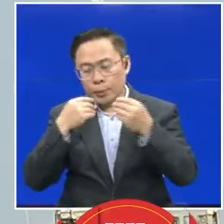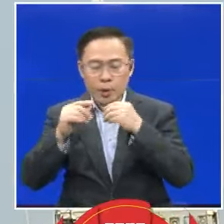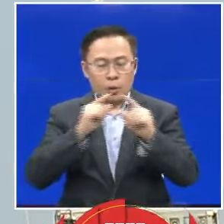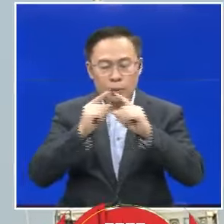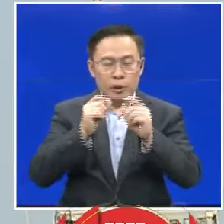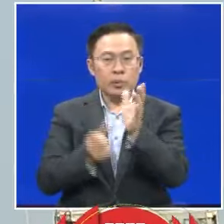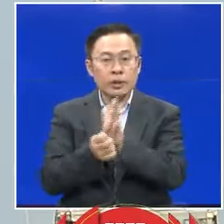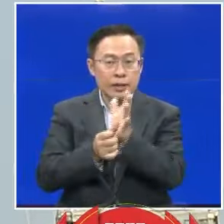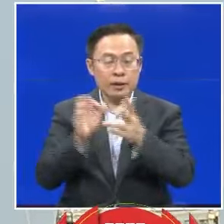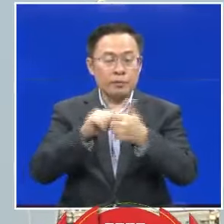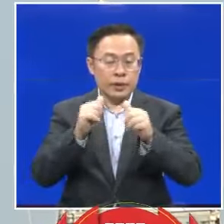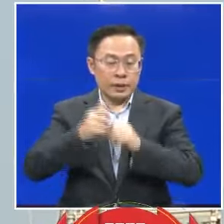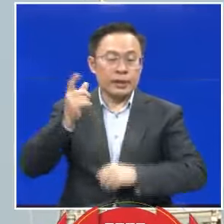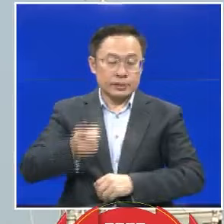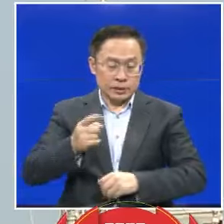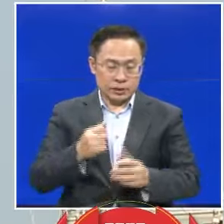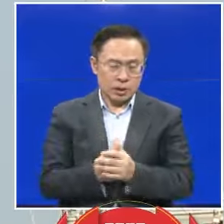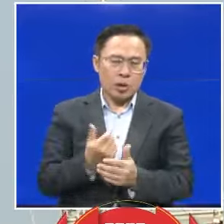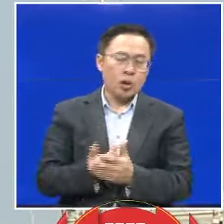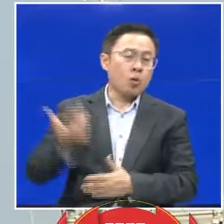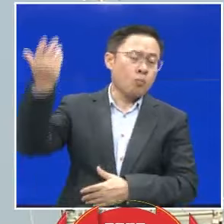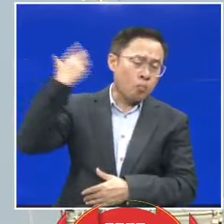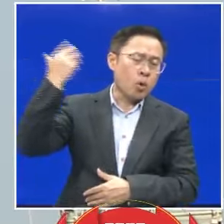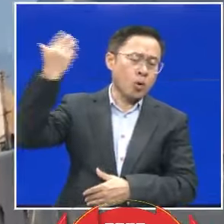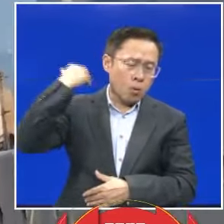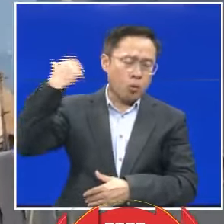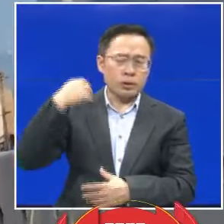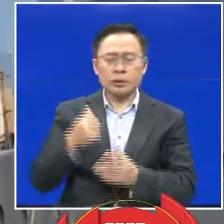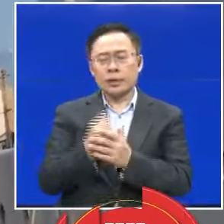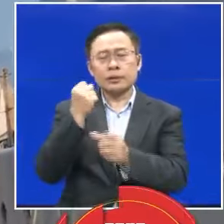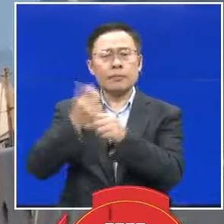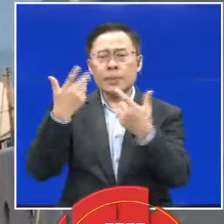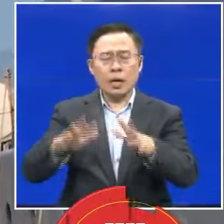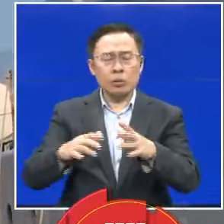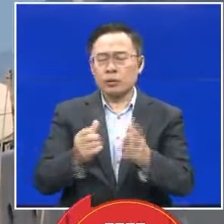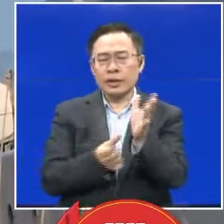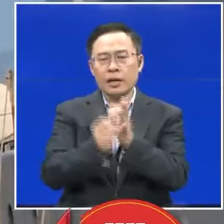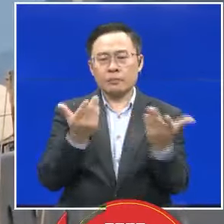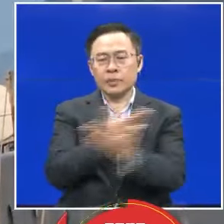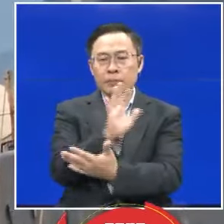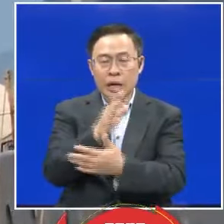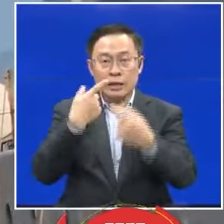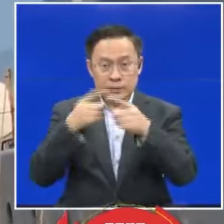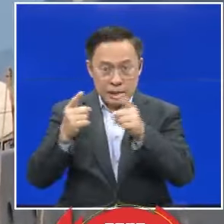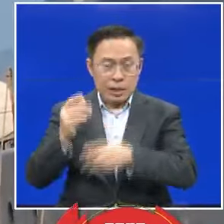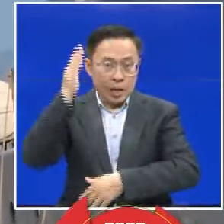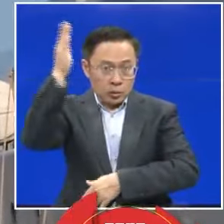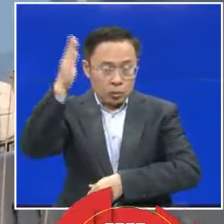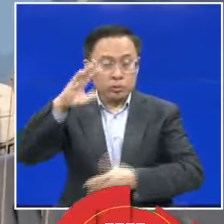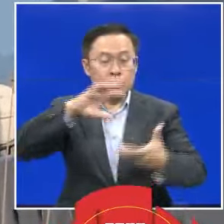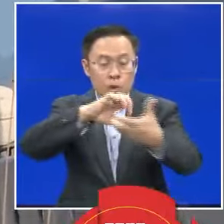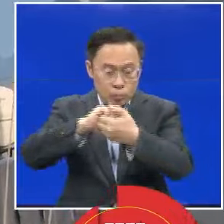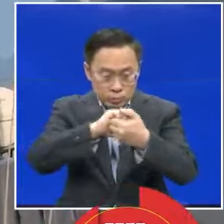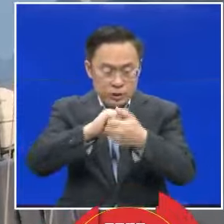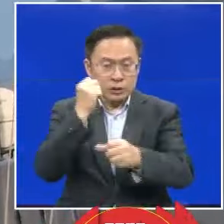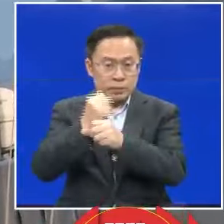กันแน่นอนว่าที่ผ่านมาเนี่ยมันเปลี่ยนอดีตไม่ได้มันเป็นสิ่งที่เกิดขึ้นไปแล้วแต่มันก็สามารถร่วมมือกันทำหน้าที่เพื่อก